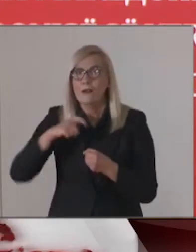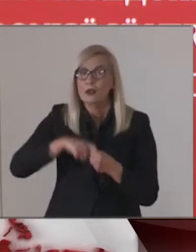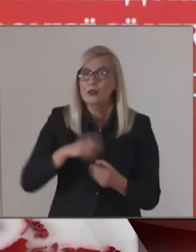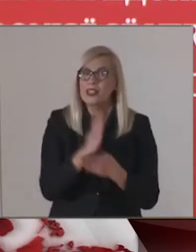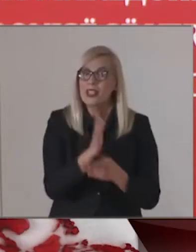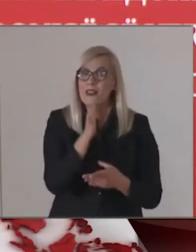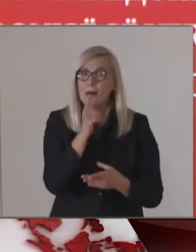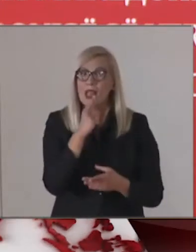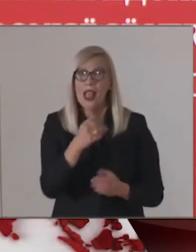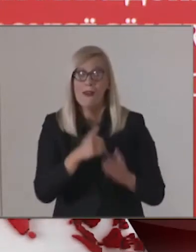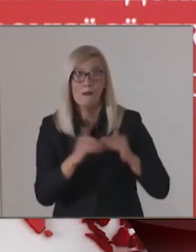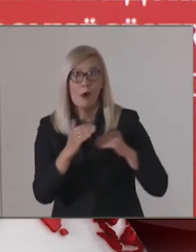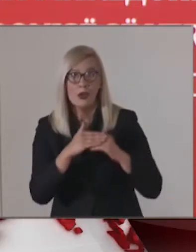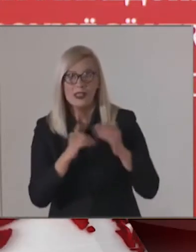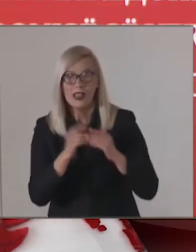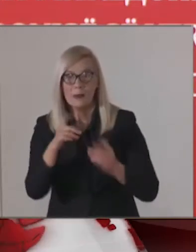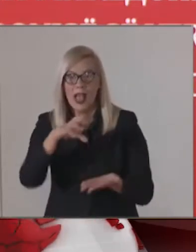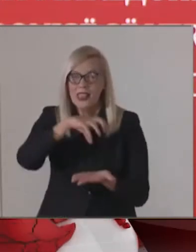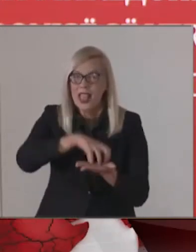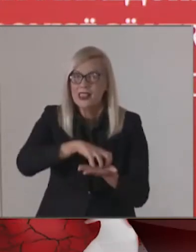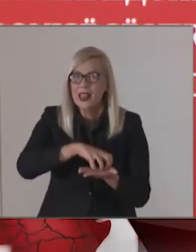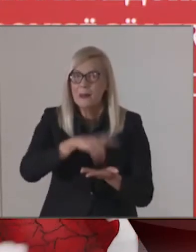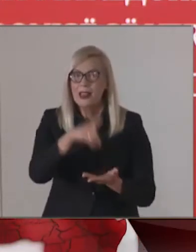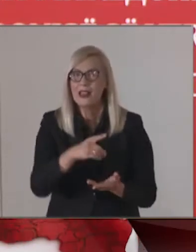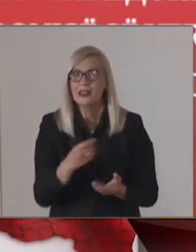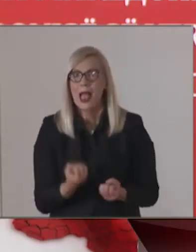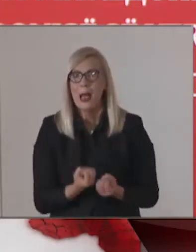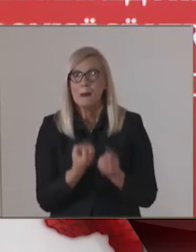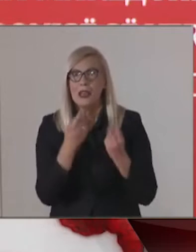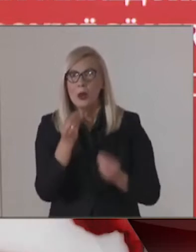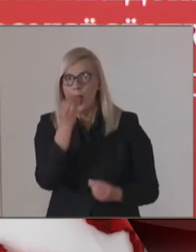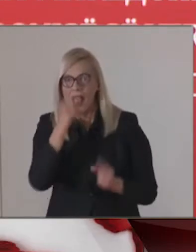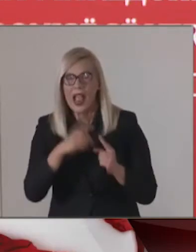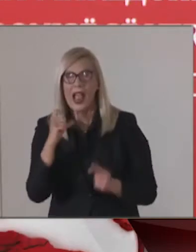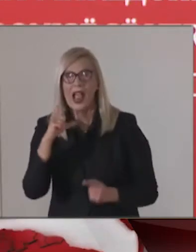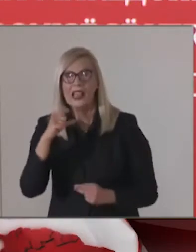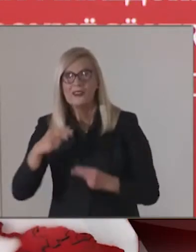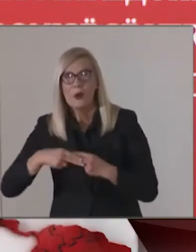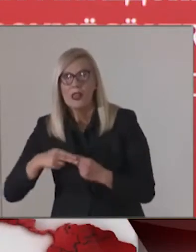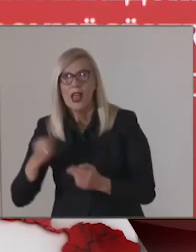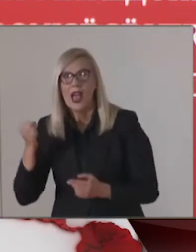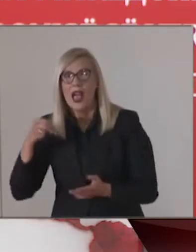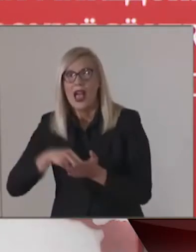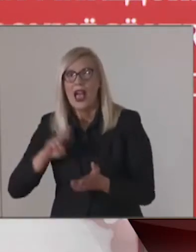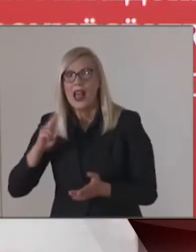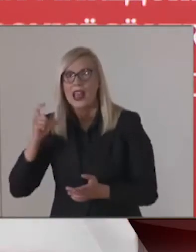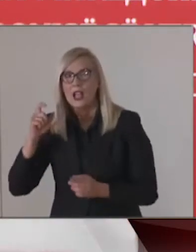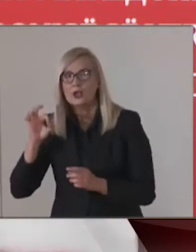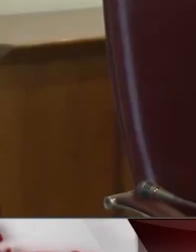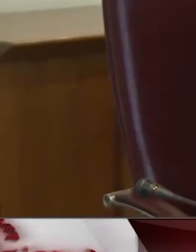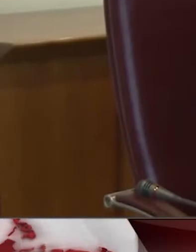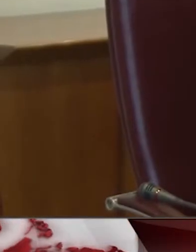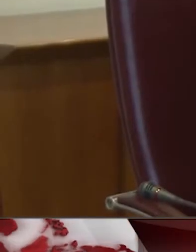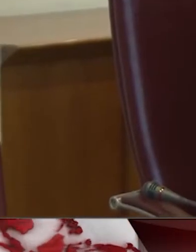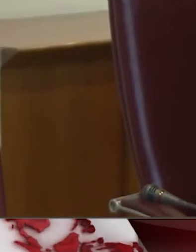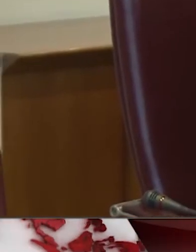Македонија во изградба на терминалот за течен природен газ во близината на Александрополис во Грција.